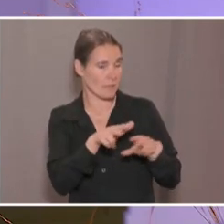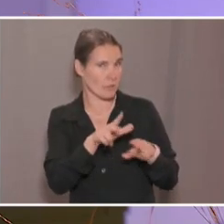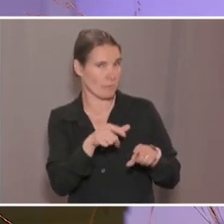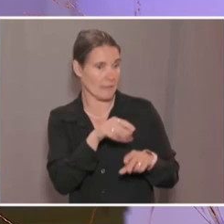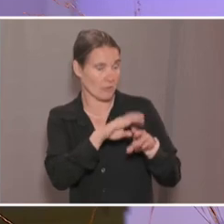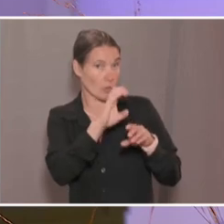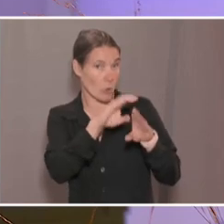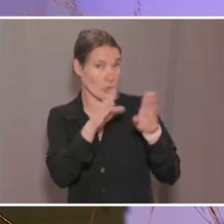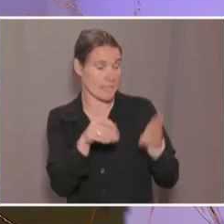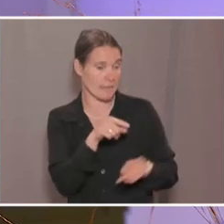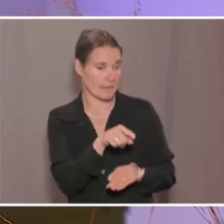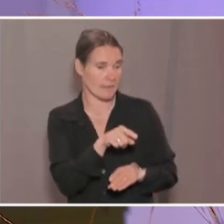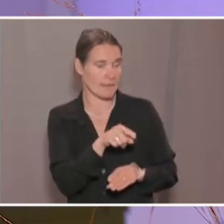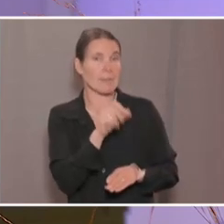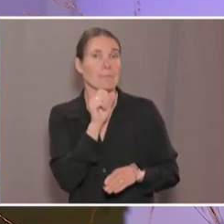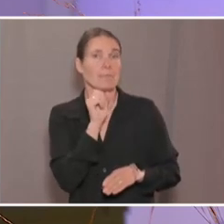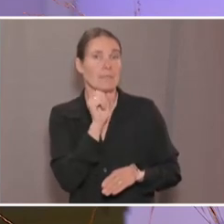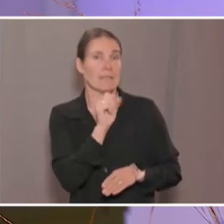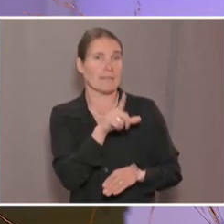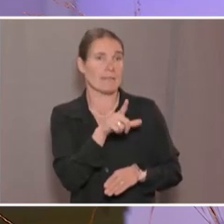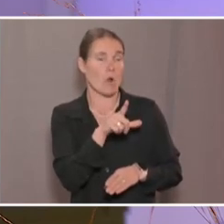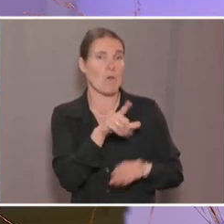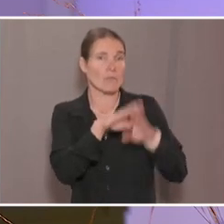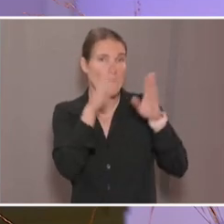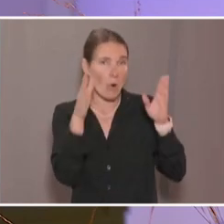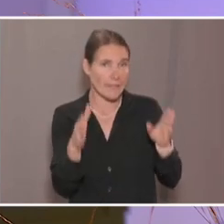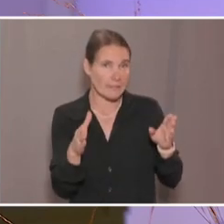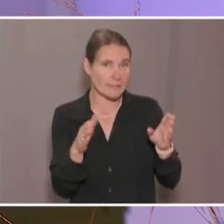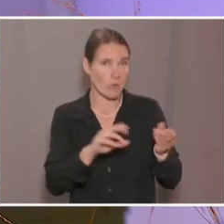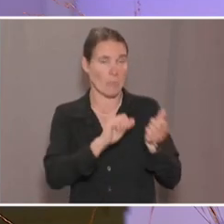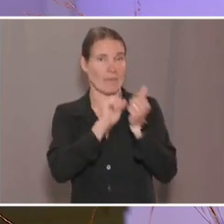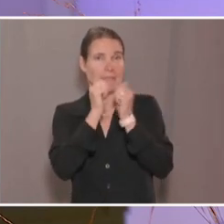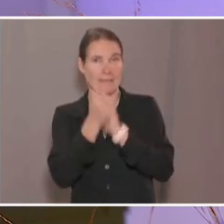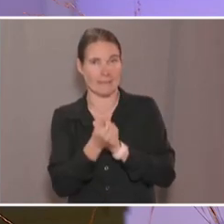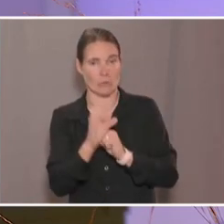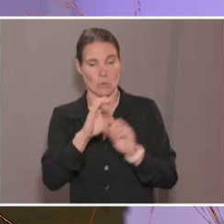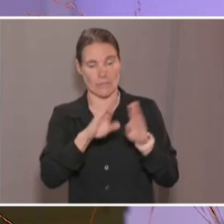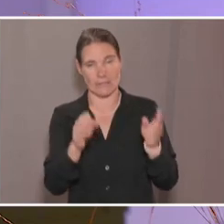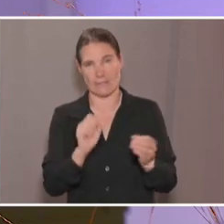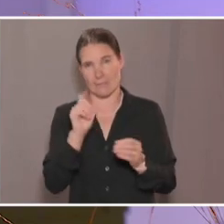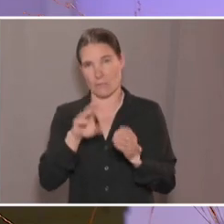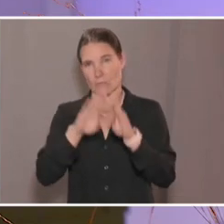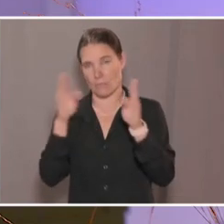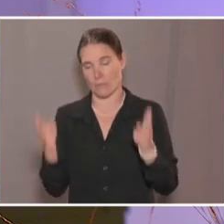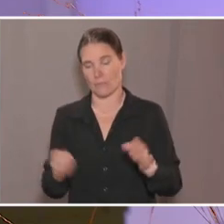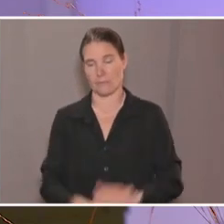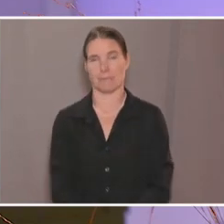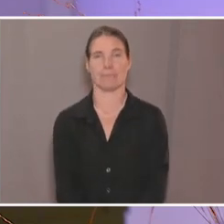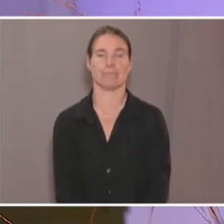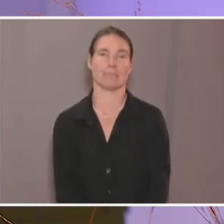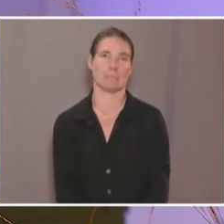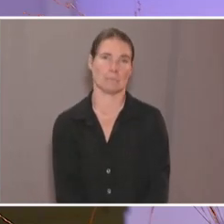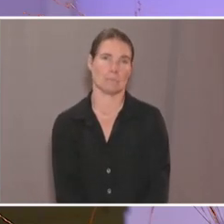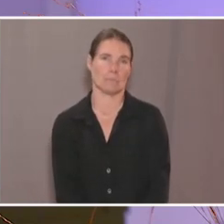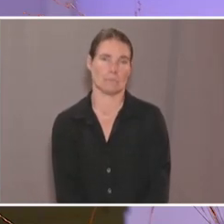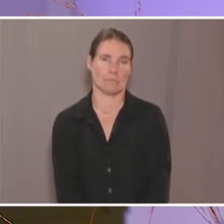aus diesen Containern sind bis heute 12 Gebäude entstanden. die mit dazu beitragen, diesen Raumbedarf zu decken.